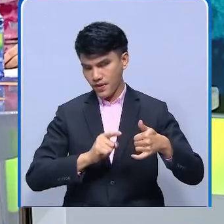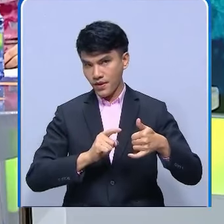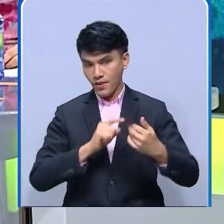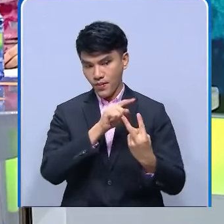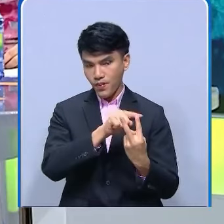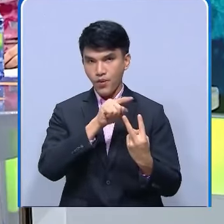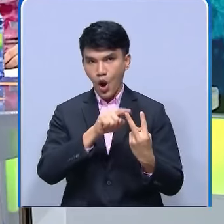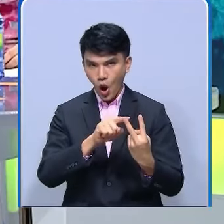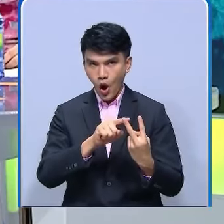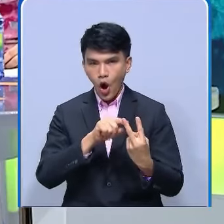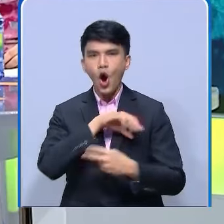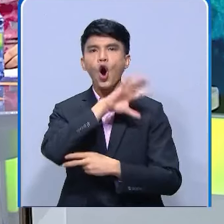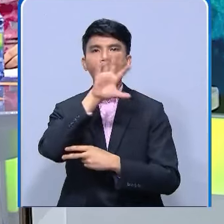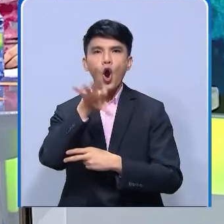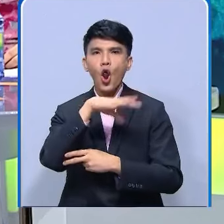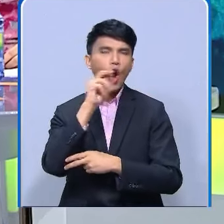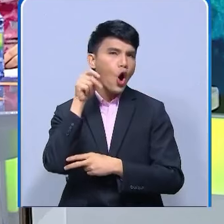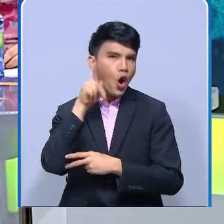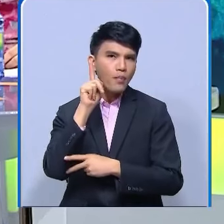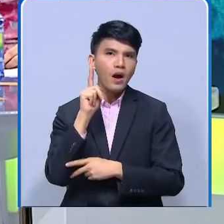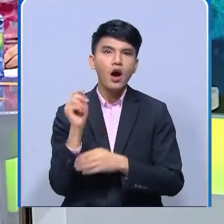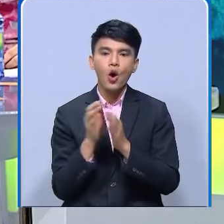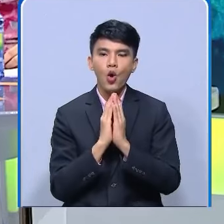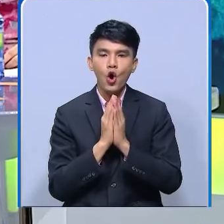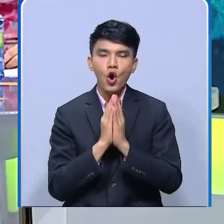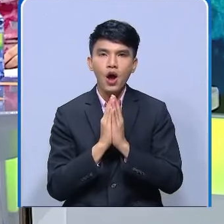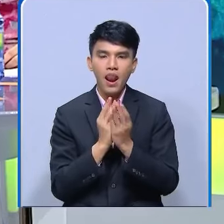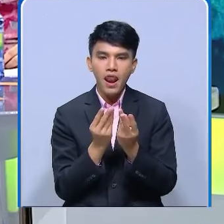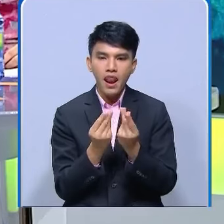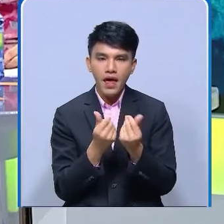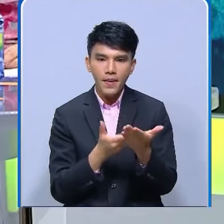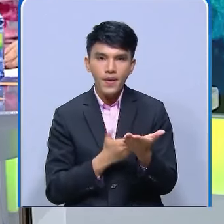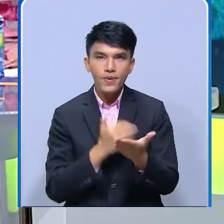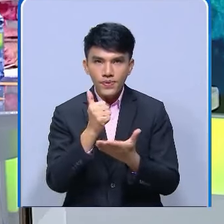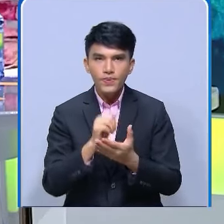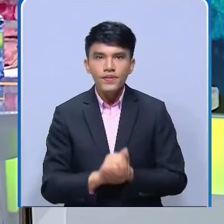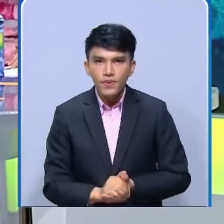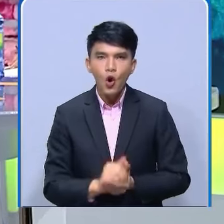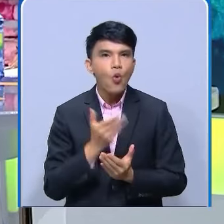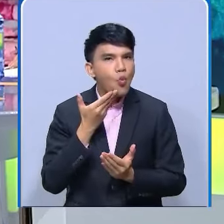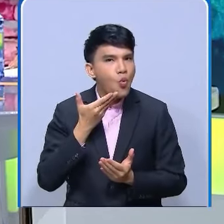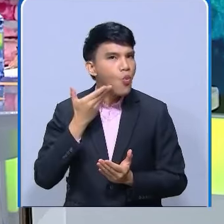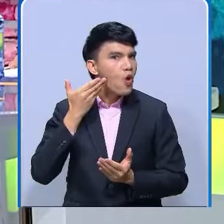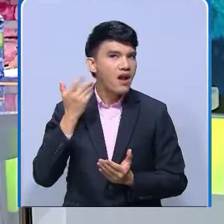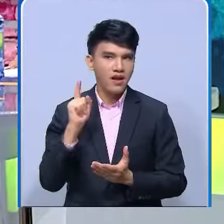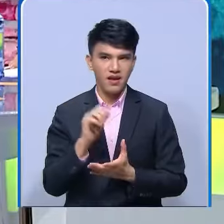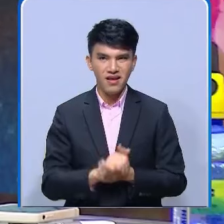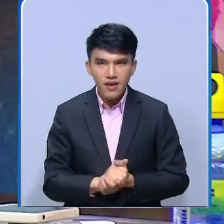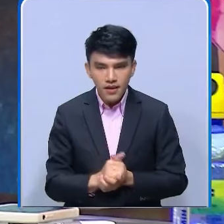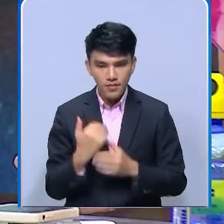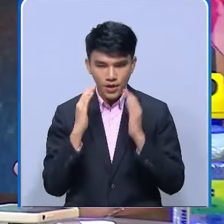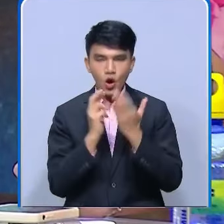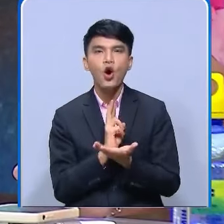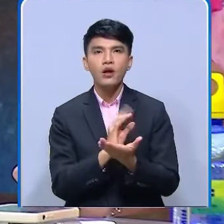ยไปหลอกคุณป้าคนนึงบอกว่าเขาทำพิธีสามารถได้เลขเด็ดครับแล้วมีการอวดอ้างด้วยว่าที่ผ่านมาเนี่ยมีคนเคยถูกร